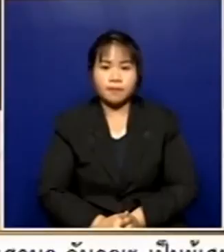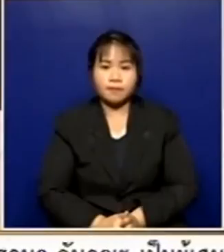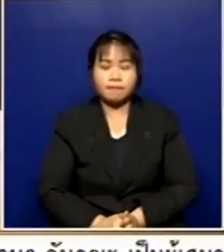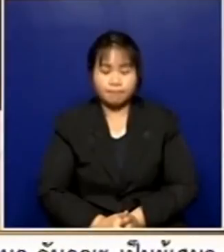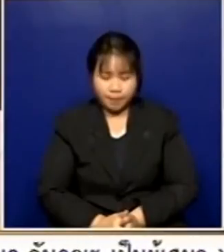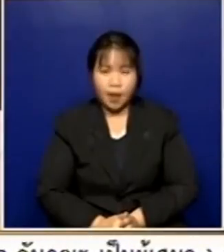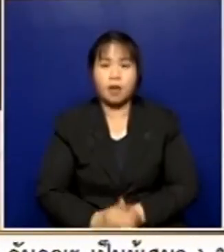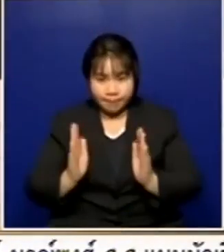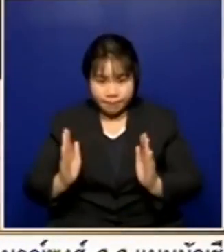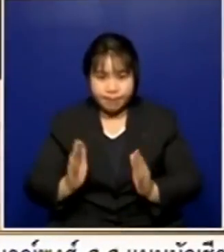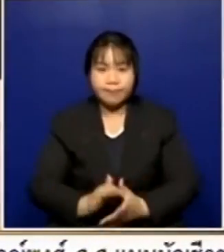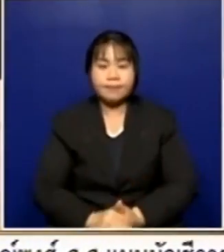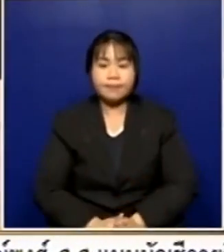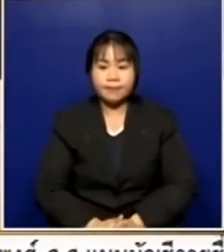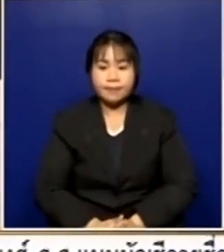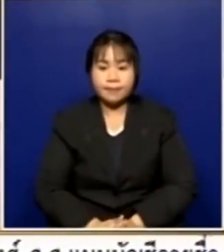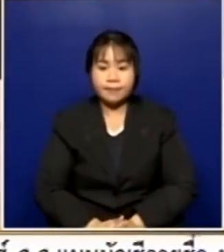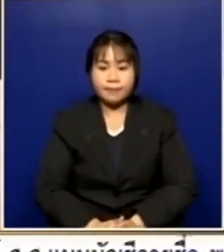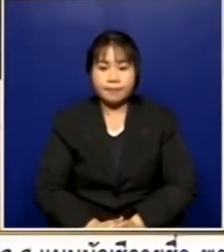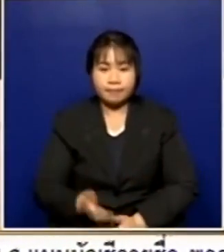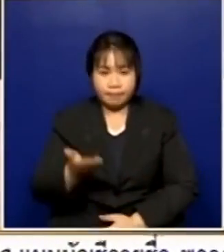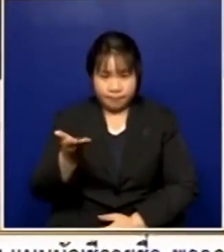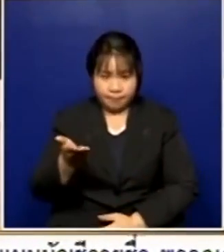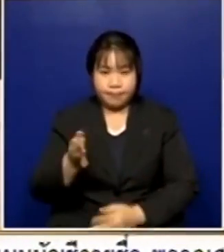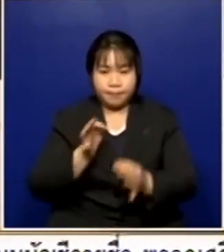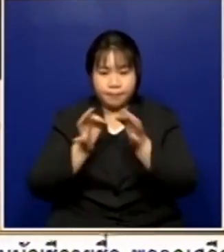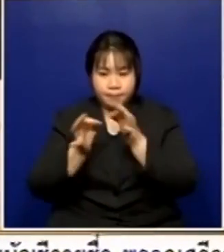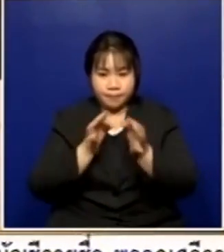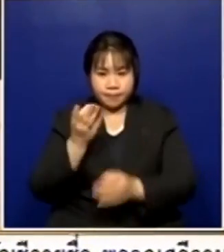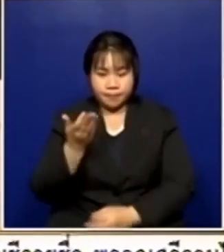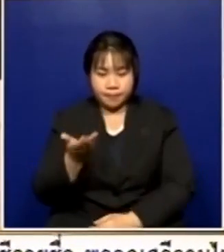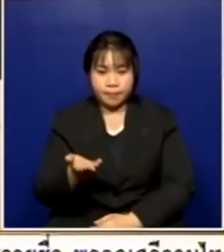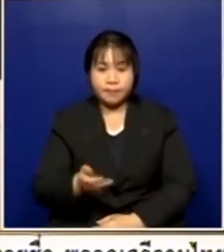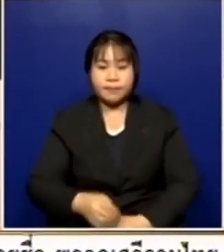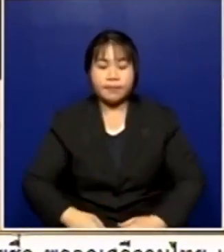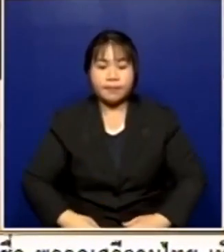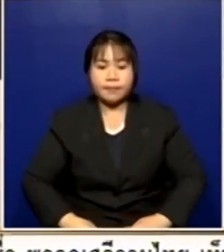นะครับขอบคุณครับกฎหมายที่แจงช่วยหน่อยครับ